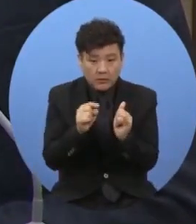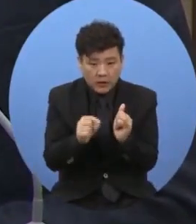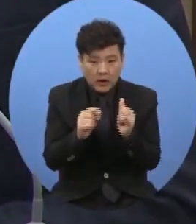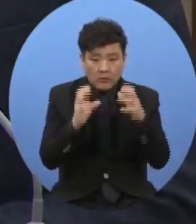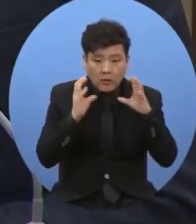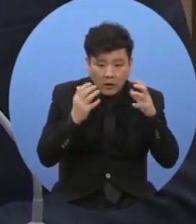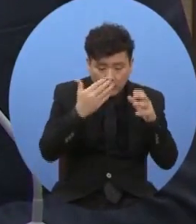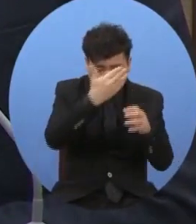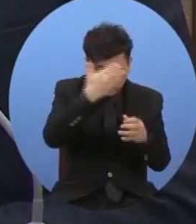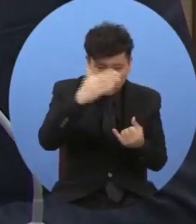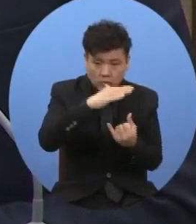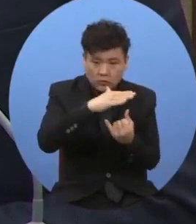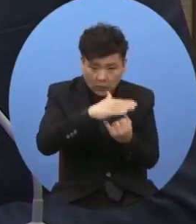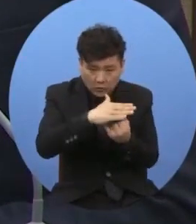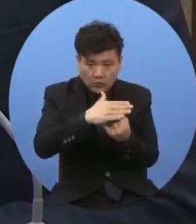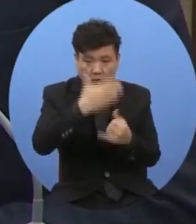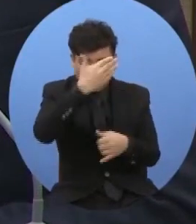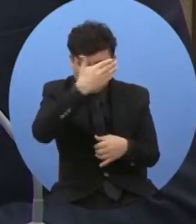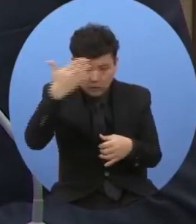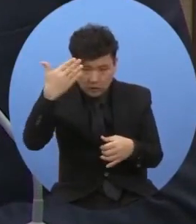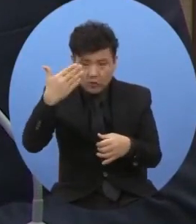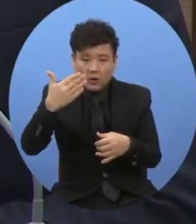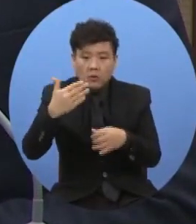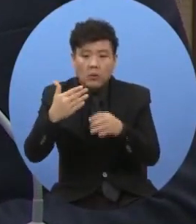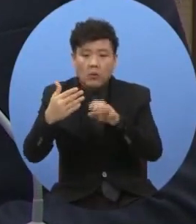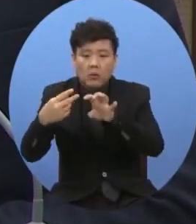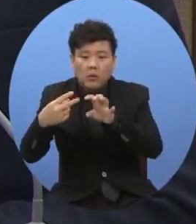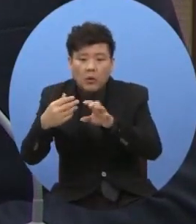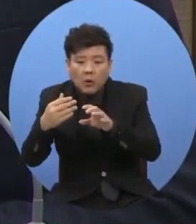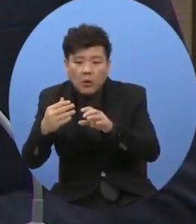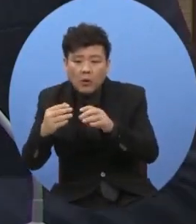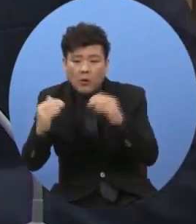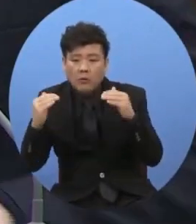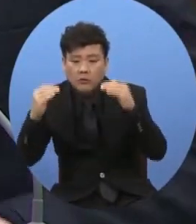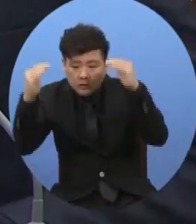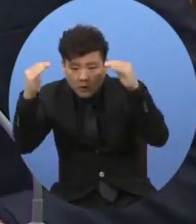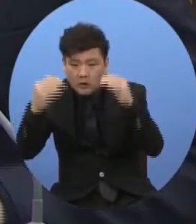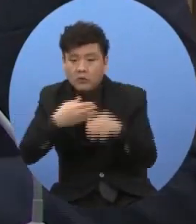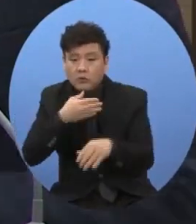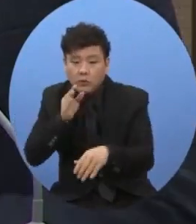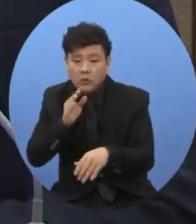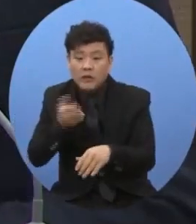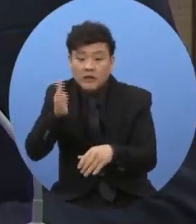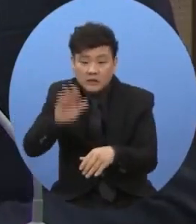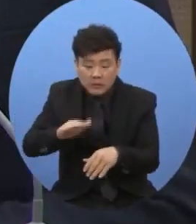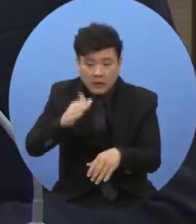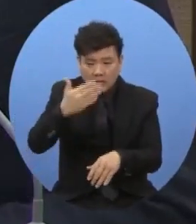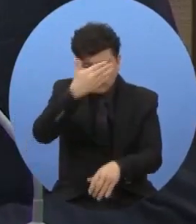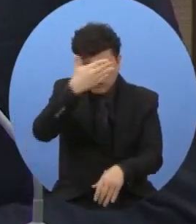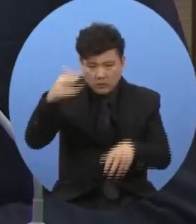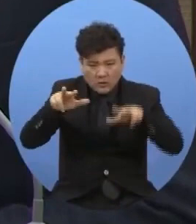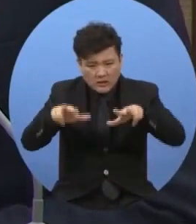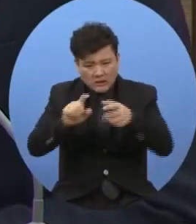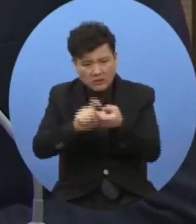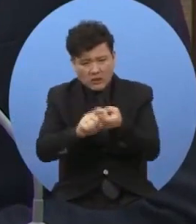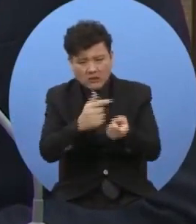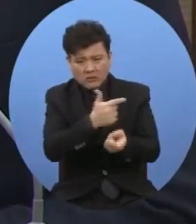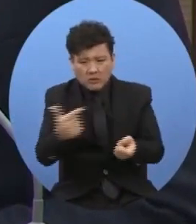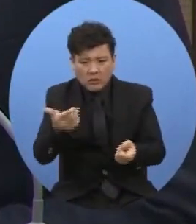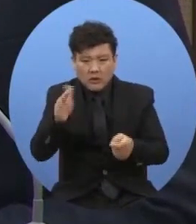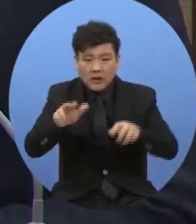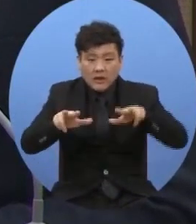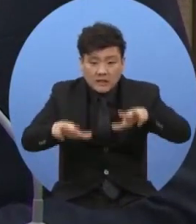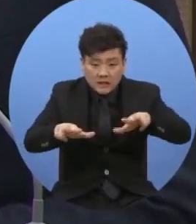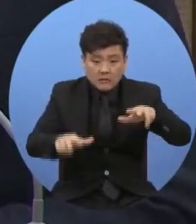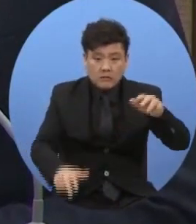아동, 청소년, 뭐 중장년, 노년이 있지만 유독 청년 세대에 계속 그렇게 좀 관심을 갖는 것 같기도 합니다. 시장님, 어느새